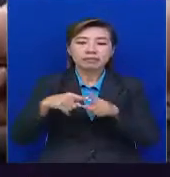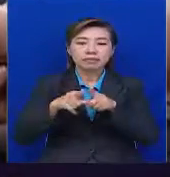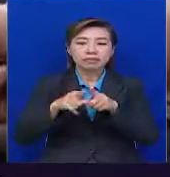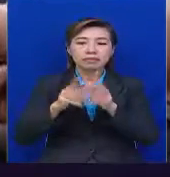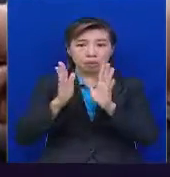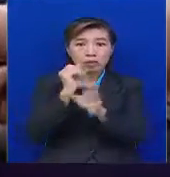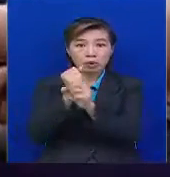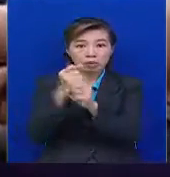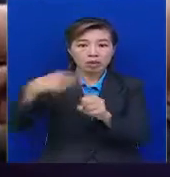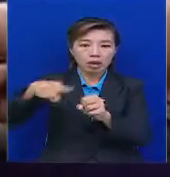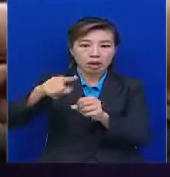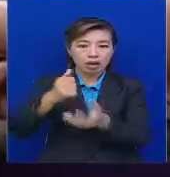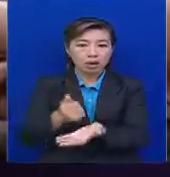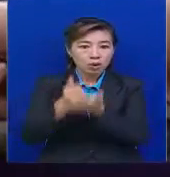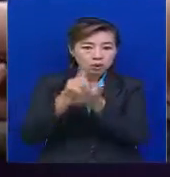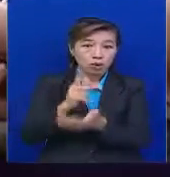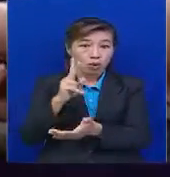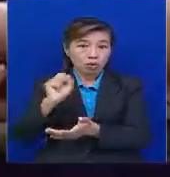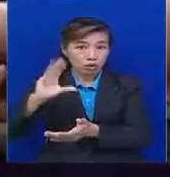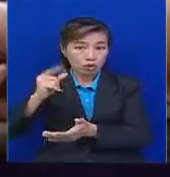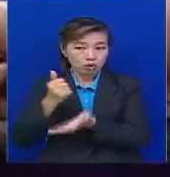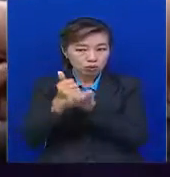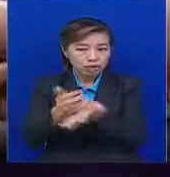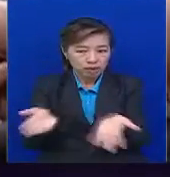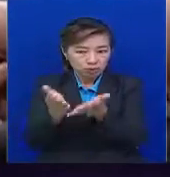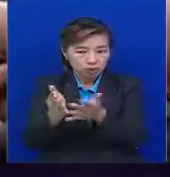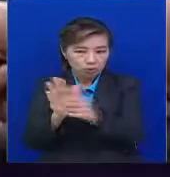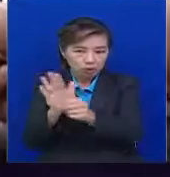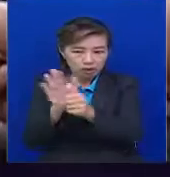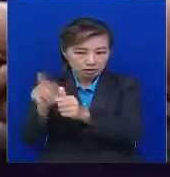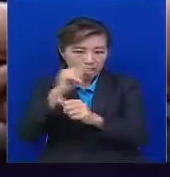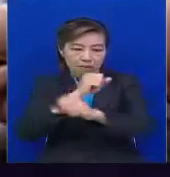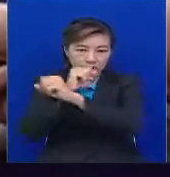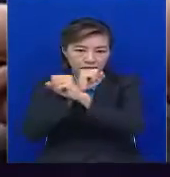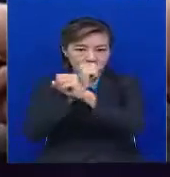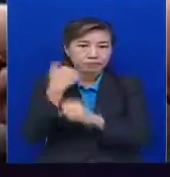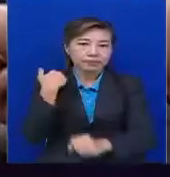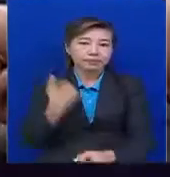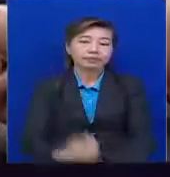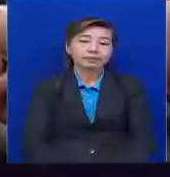ไม่ถอนเพราะว่าตรงนี้เราก็มีเจ้าหน้าที่ปตท.ในการจัดหน่วยในการดูแลให้ความปลอดภัย ยืนยันว่าจะ